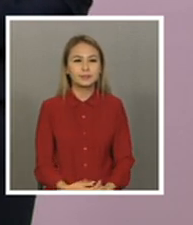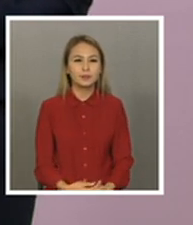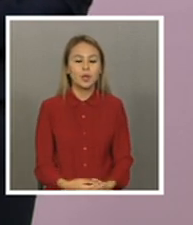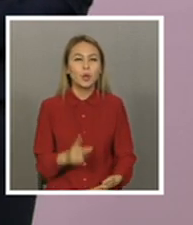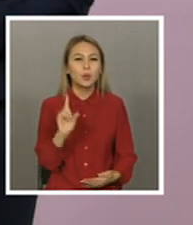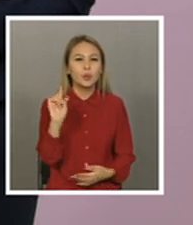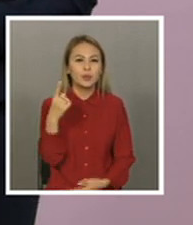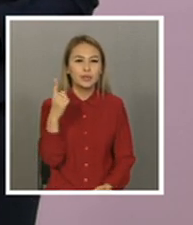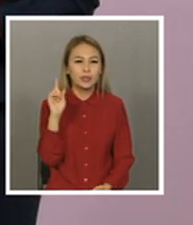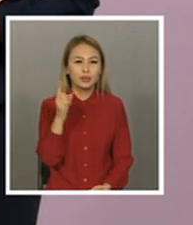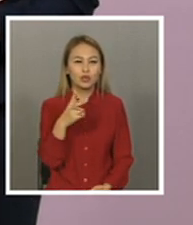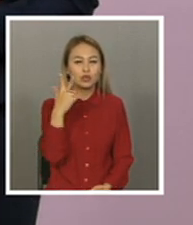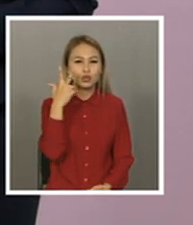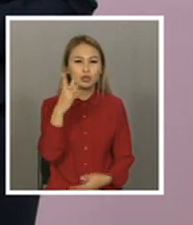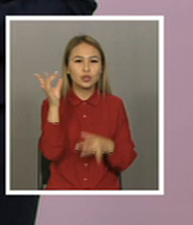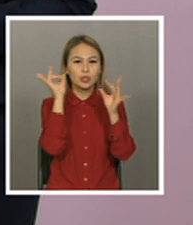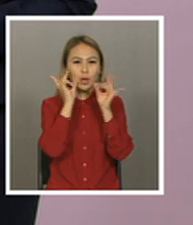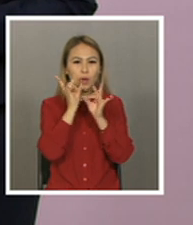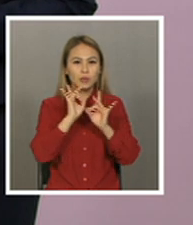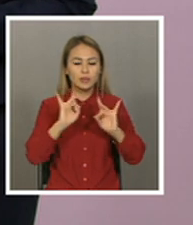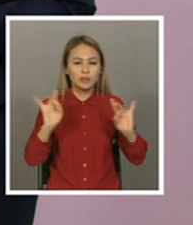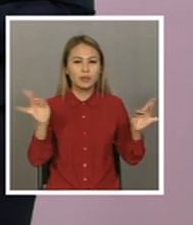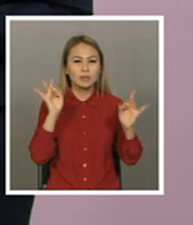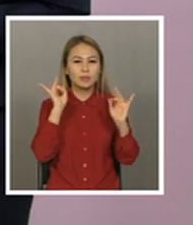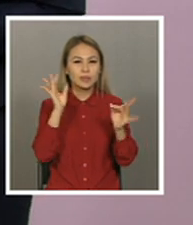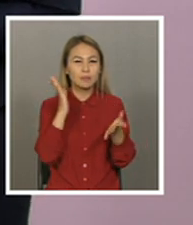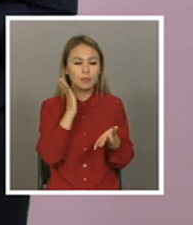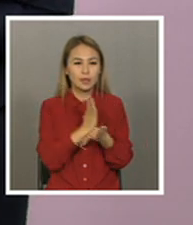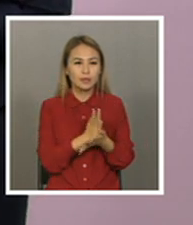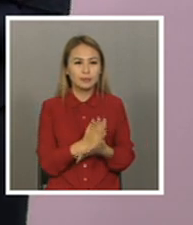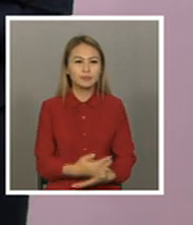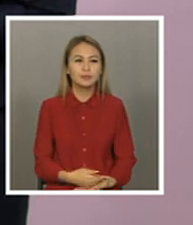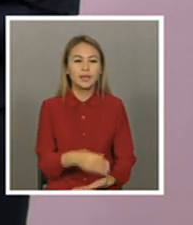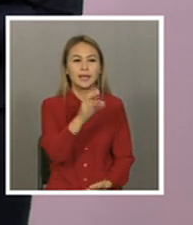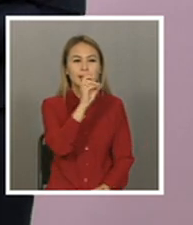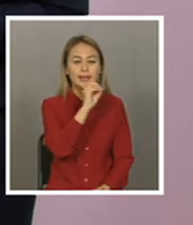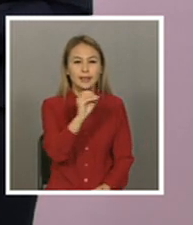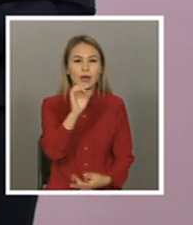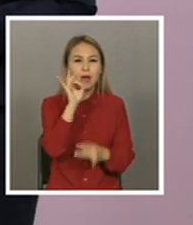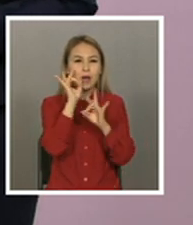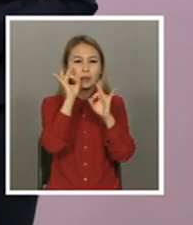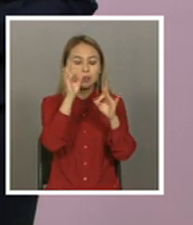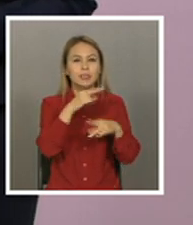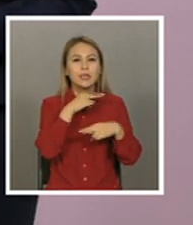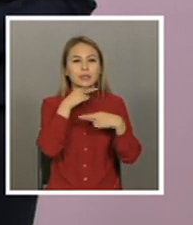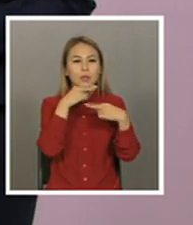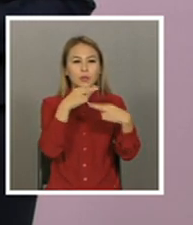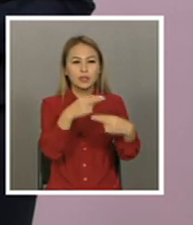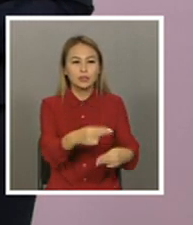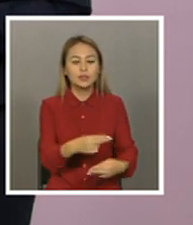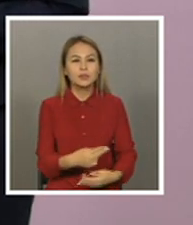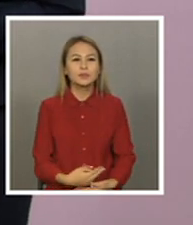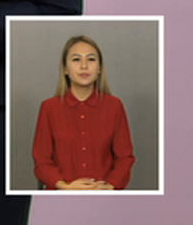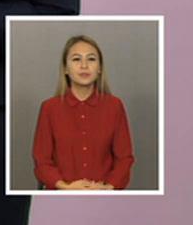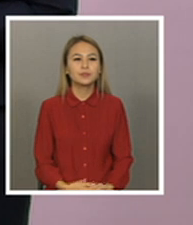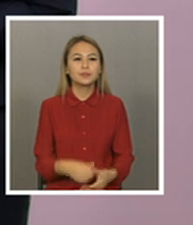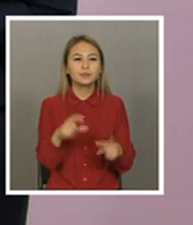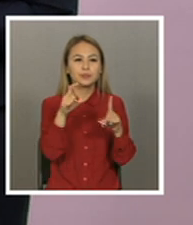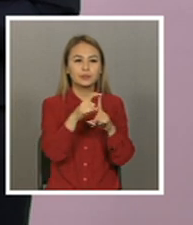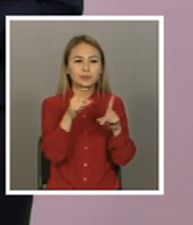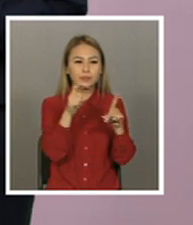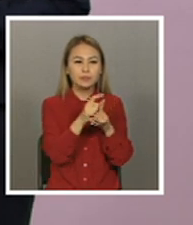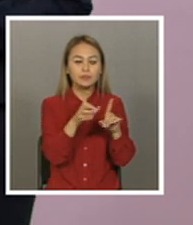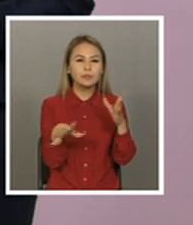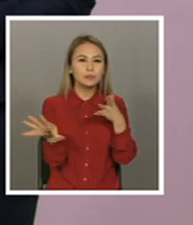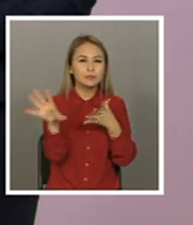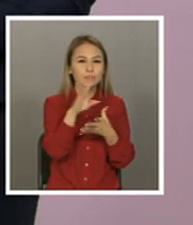Өйткені үш дауысты дыбыс бар. Балалар, е әрпіне назар аударыңдаршы. Сөздің